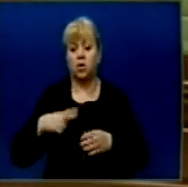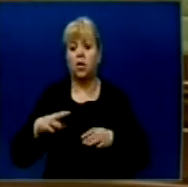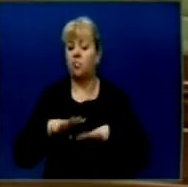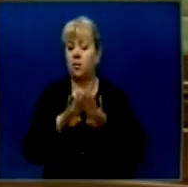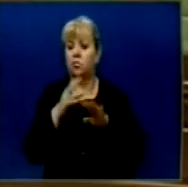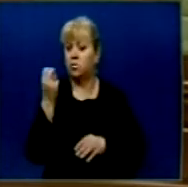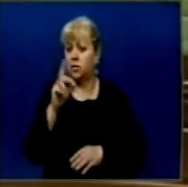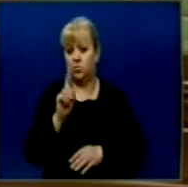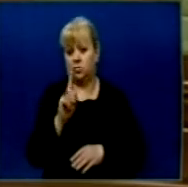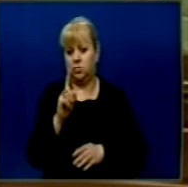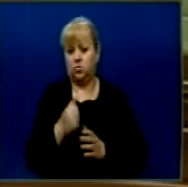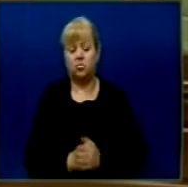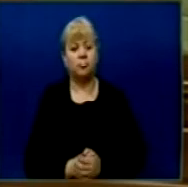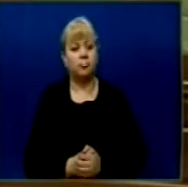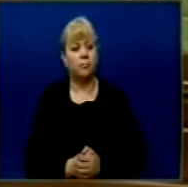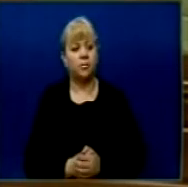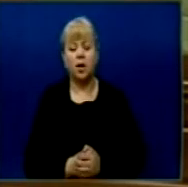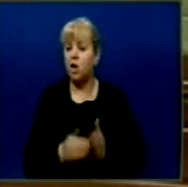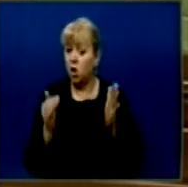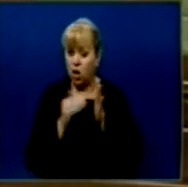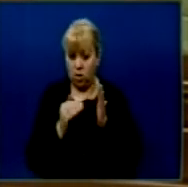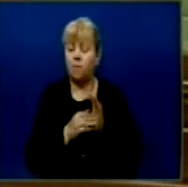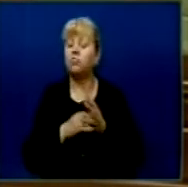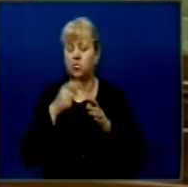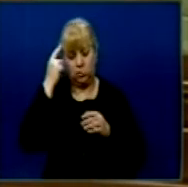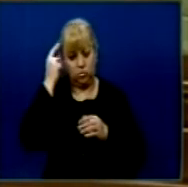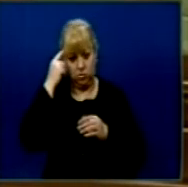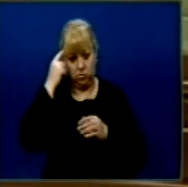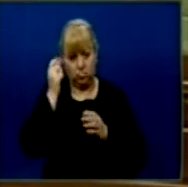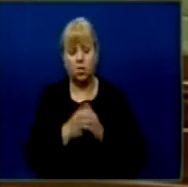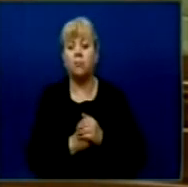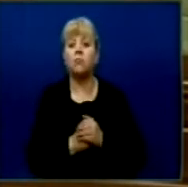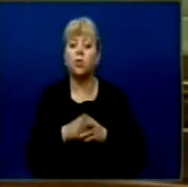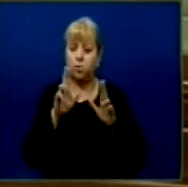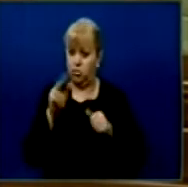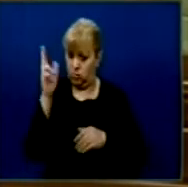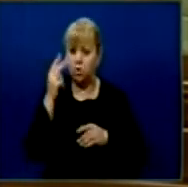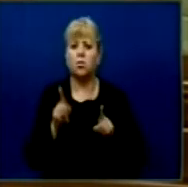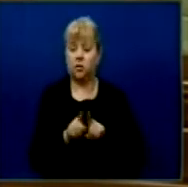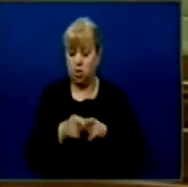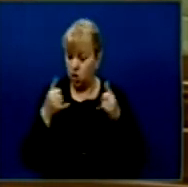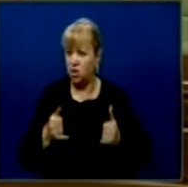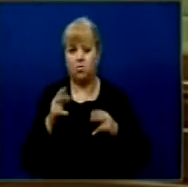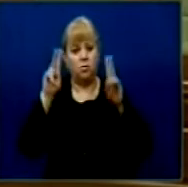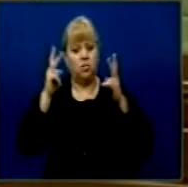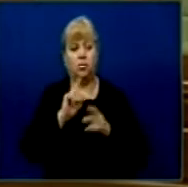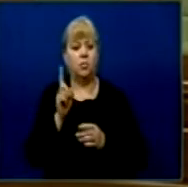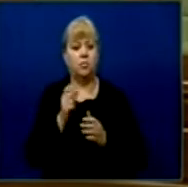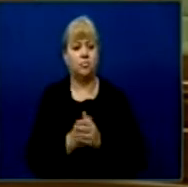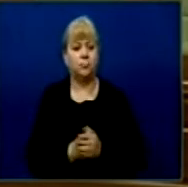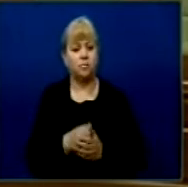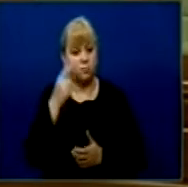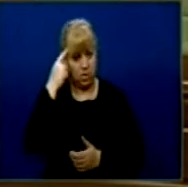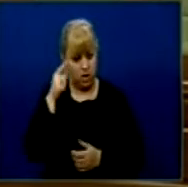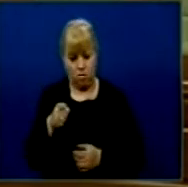në Prishtinë. Mbas edhe ka nevojë ta diskutojmë një gjë të tillë, edhe mbas edhe mund ta thrasim në debat të tillë, po sot nuk është kjo tema. Po mendoj se